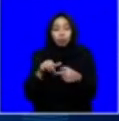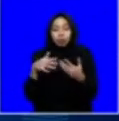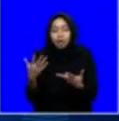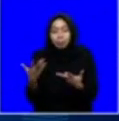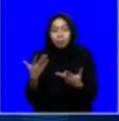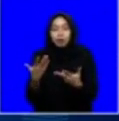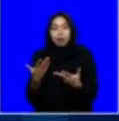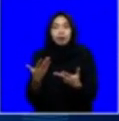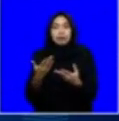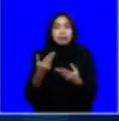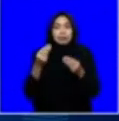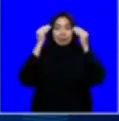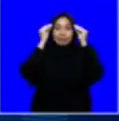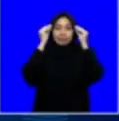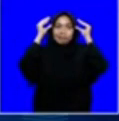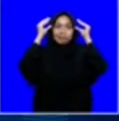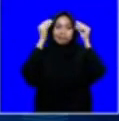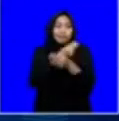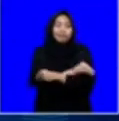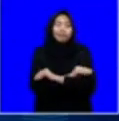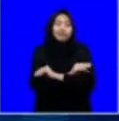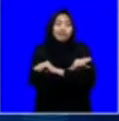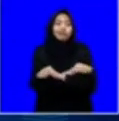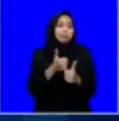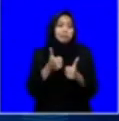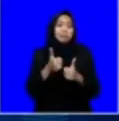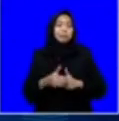menambah wawasan dan kompetensi mereka.